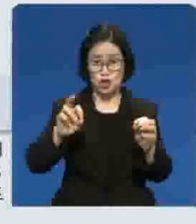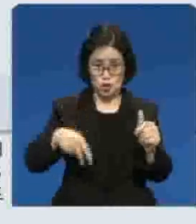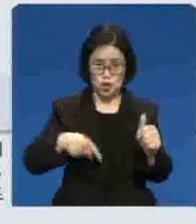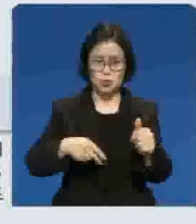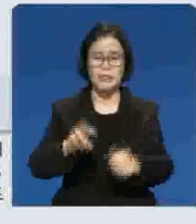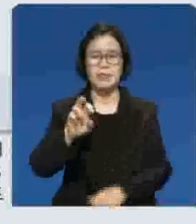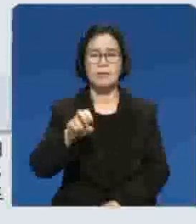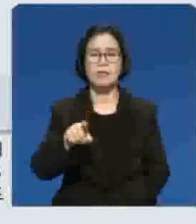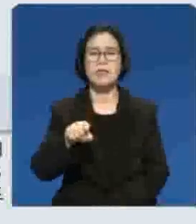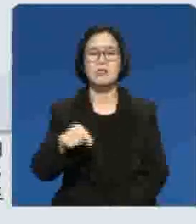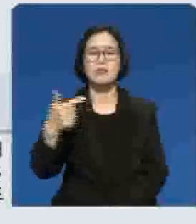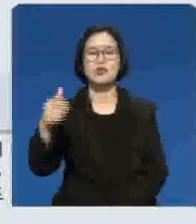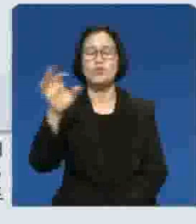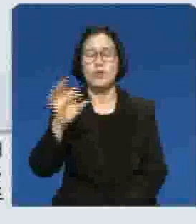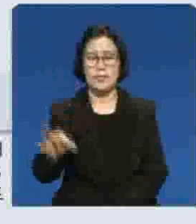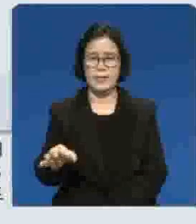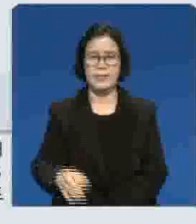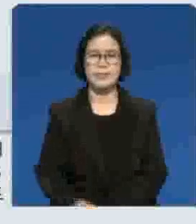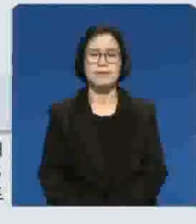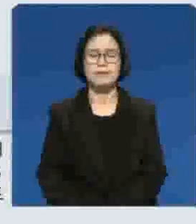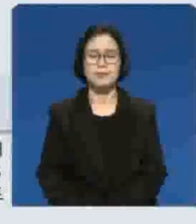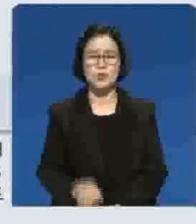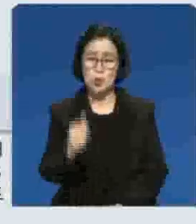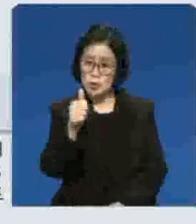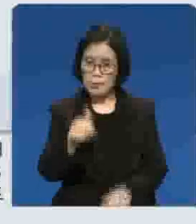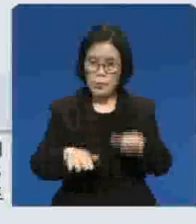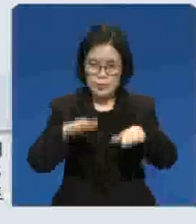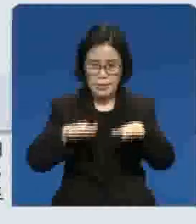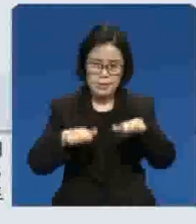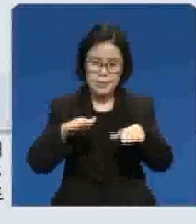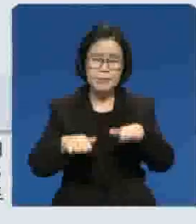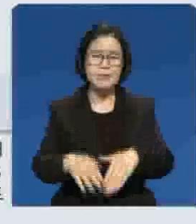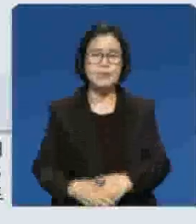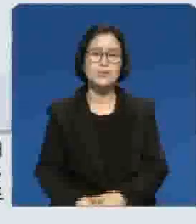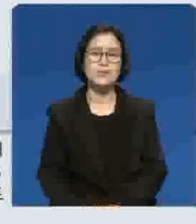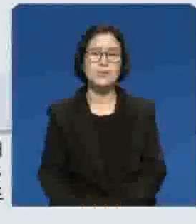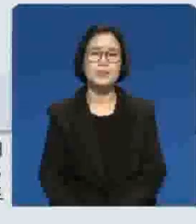예비후보 31.6%로 오차범위 내 접전입니다.